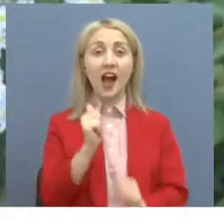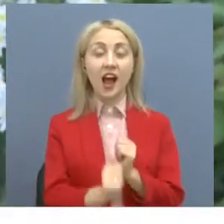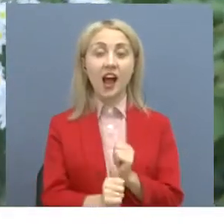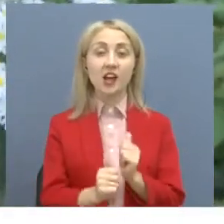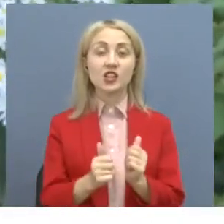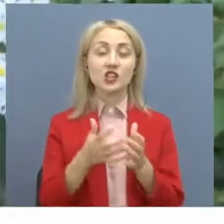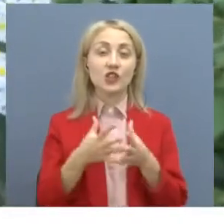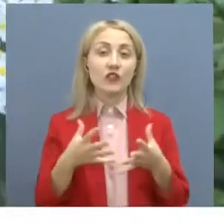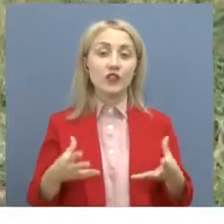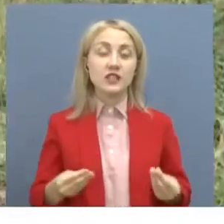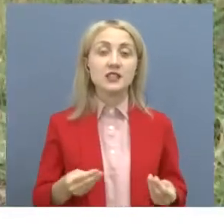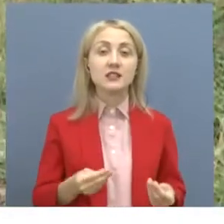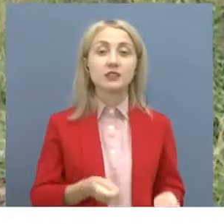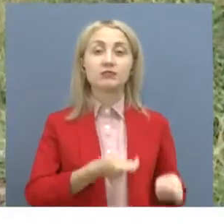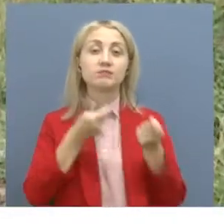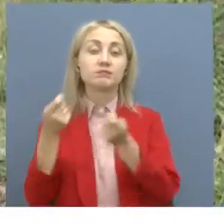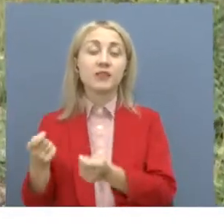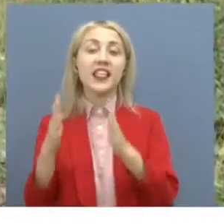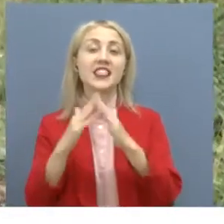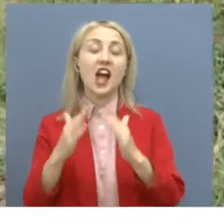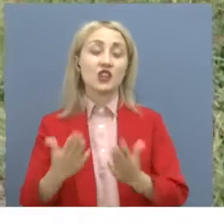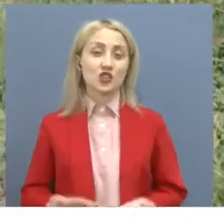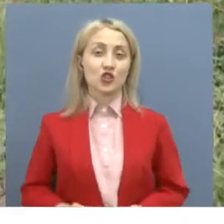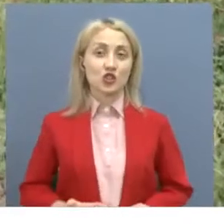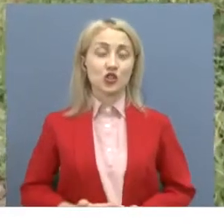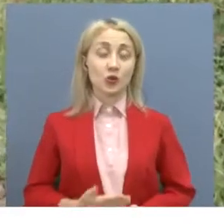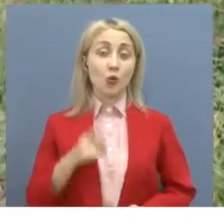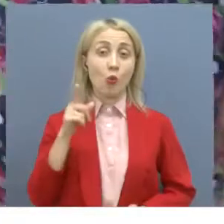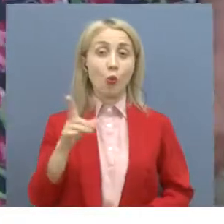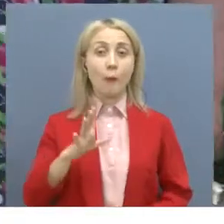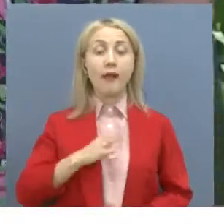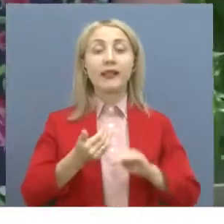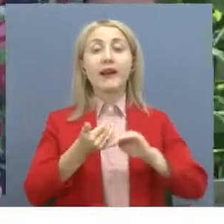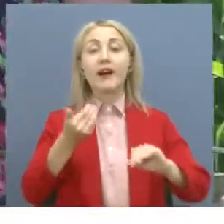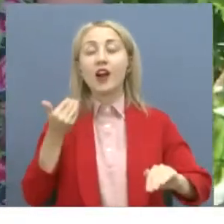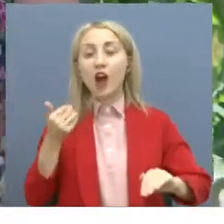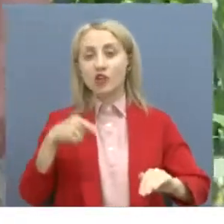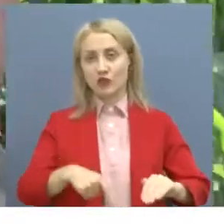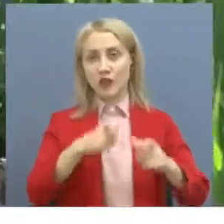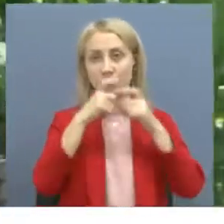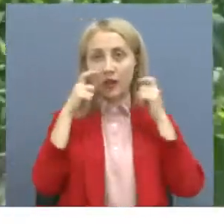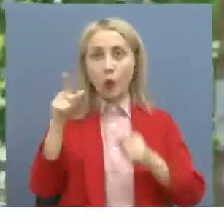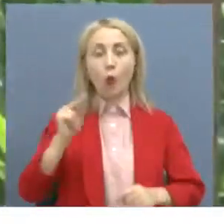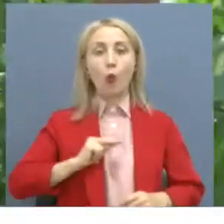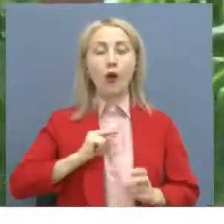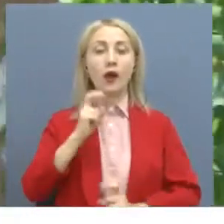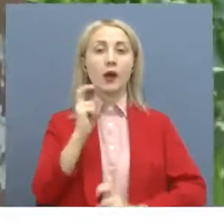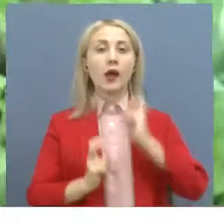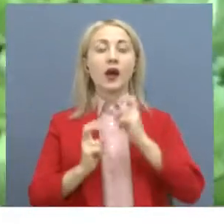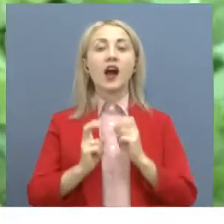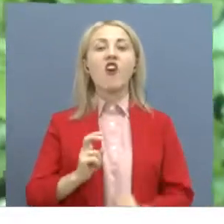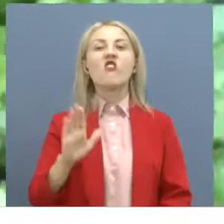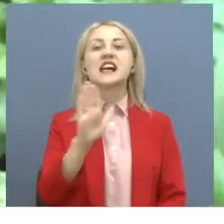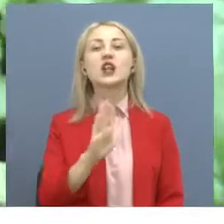уақытша саяжайға көшеді. Әлемді әлекке салған пандемиядан сақтану үшін пәтерін жауып, биыл саяжайға ертерек келгенін айтады. Алтында